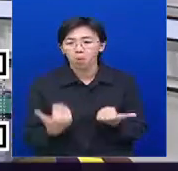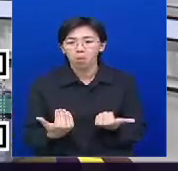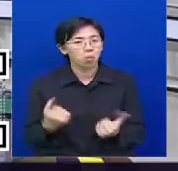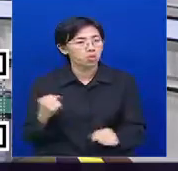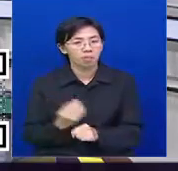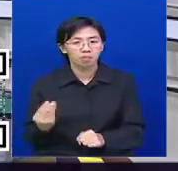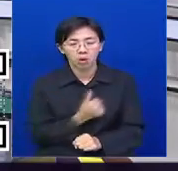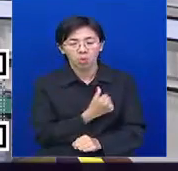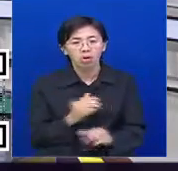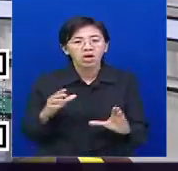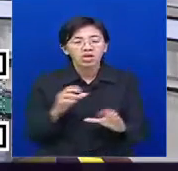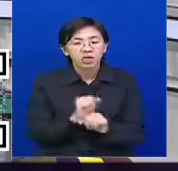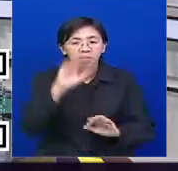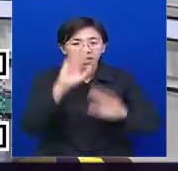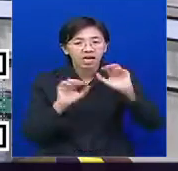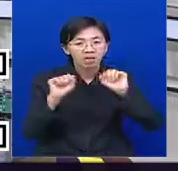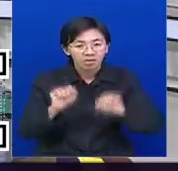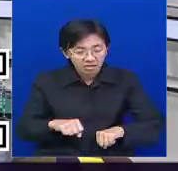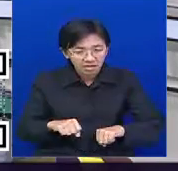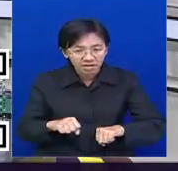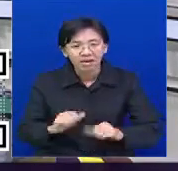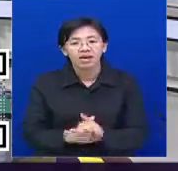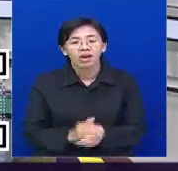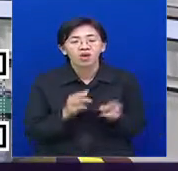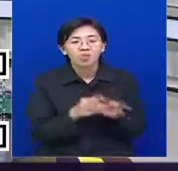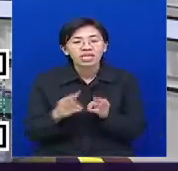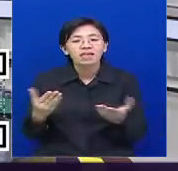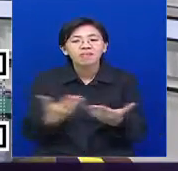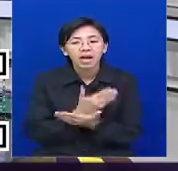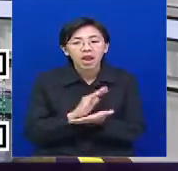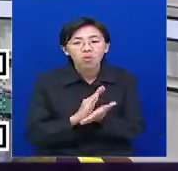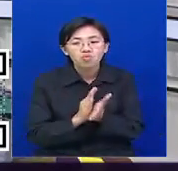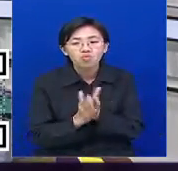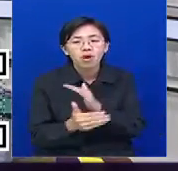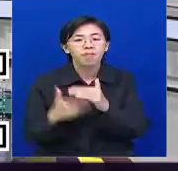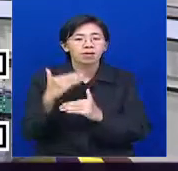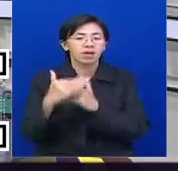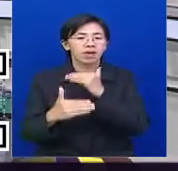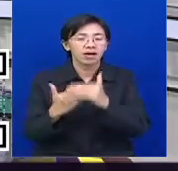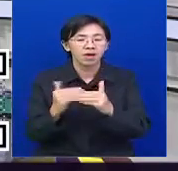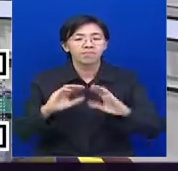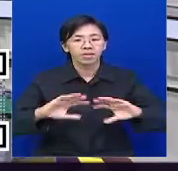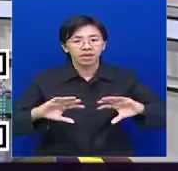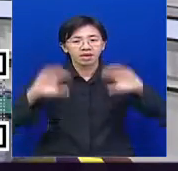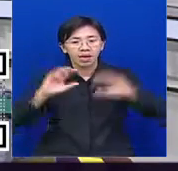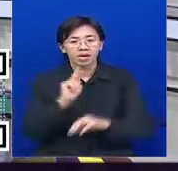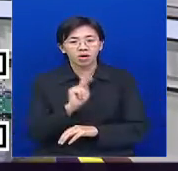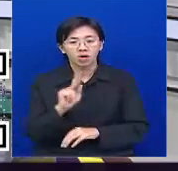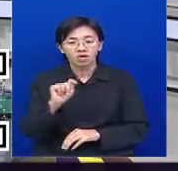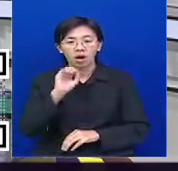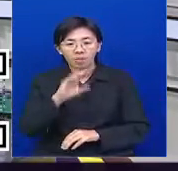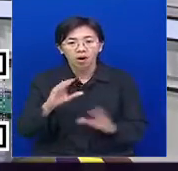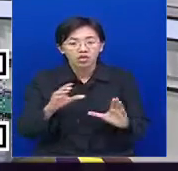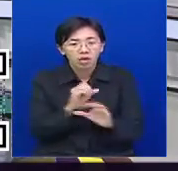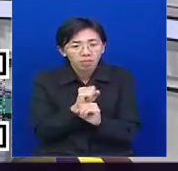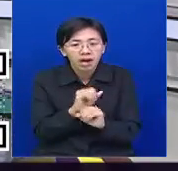รายงานผลในการลงประชามติครั้งนี้ก็มีการปรับเปลี่ยนตามยุคตามสมัยด้วยคุณปฐมพรทางการเนี่ยนะครับกกต.บอกว่าผลยังเป็นทางการ